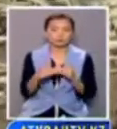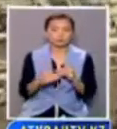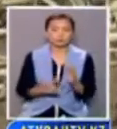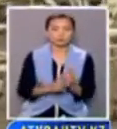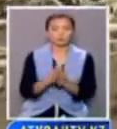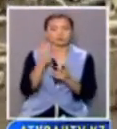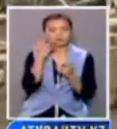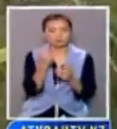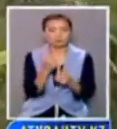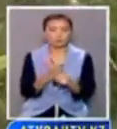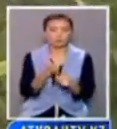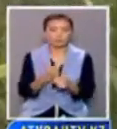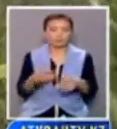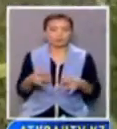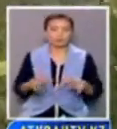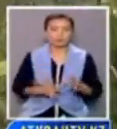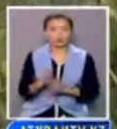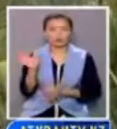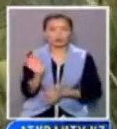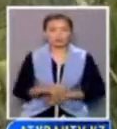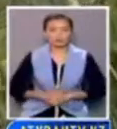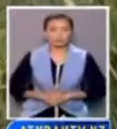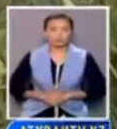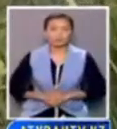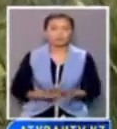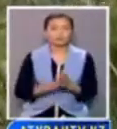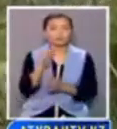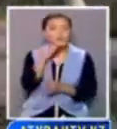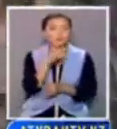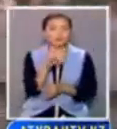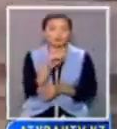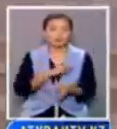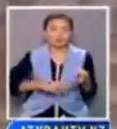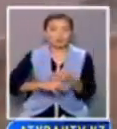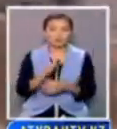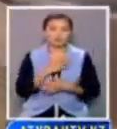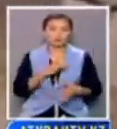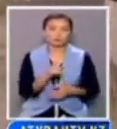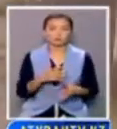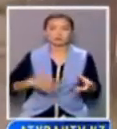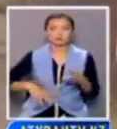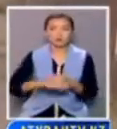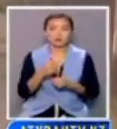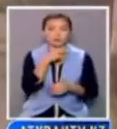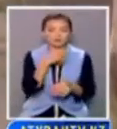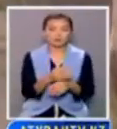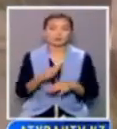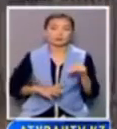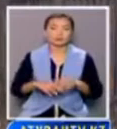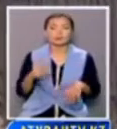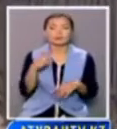вырастает вновь на влажной почве в лиза реки зарослях полно мусора что вызывает недовольство горожан ответственные специалисты